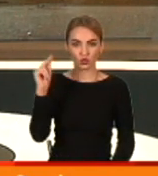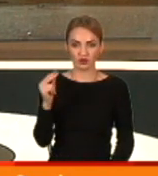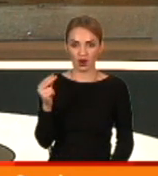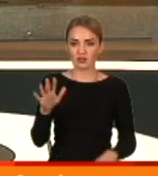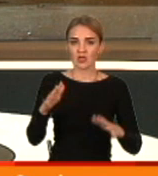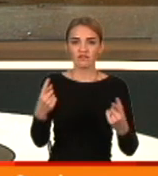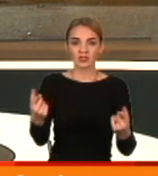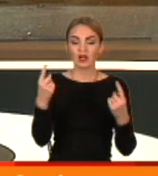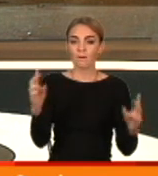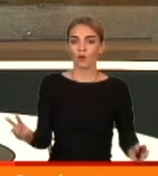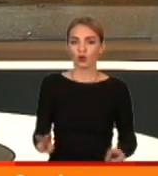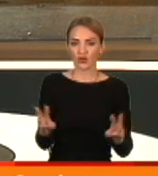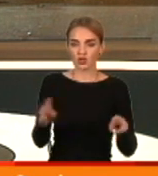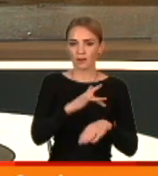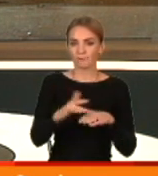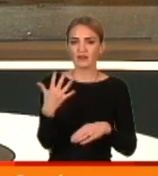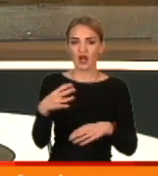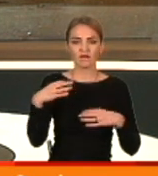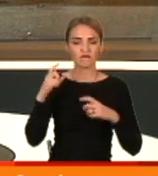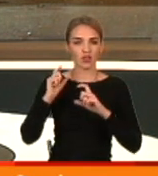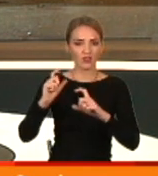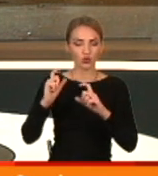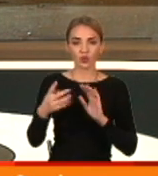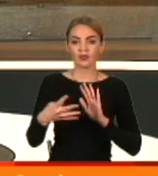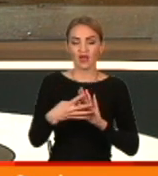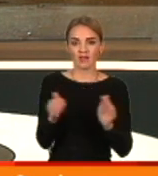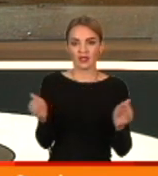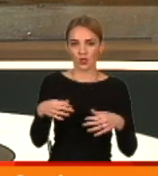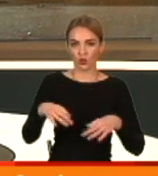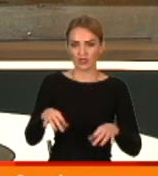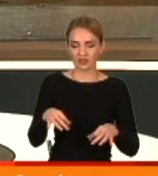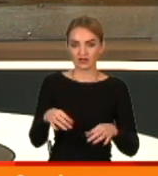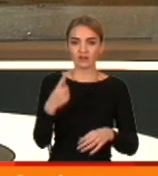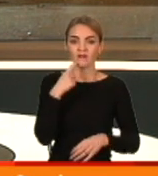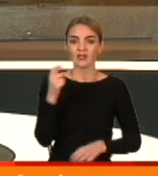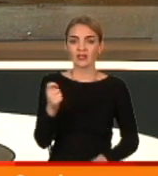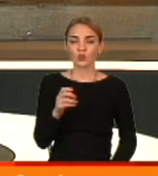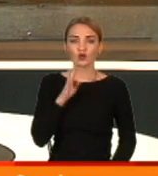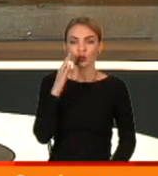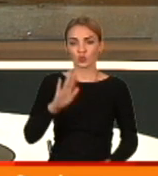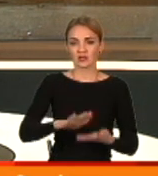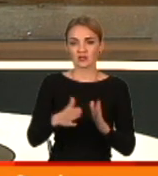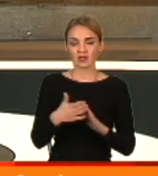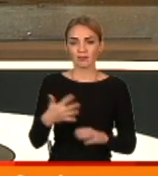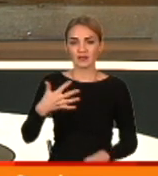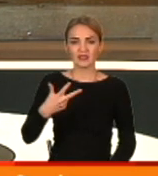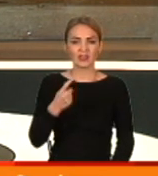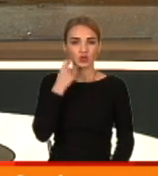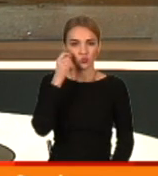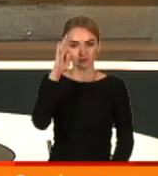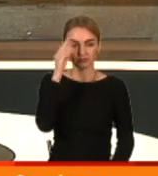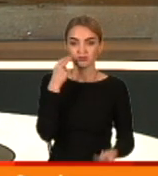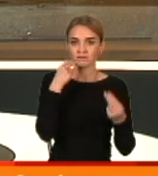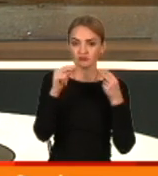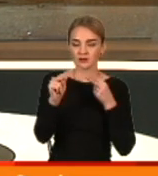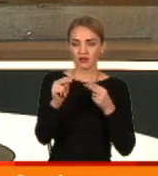Тоді сталася велика пожежа, згоріли 5 вантажівок та 9 легковиків. Ще в неділю зранку стан 53-річного постраждалого поліпшився.